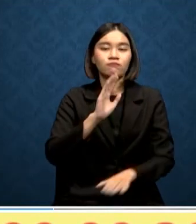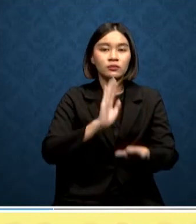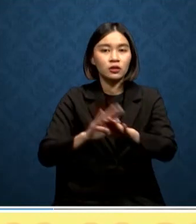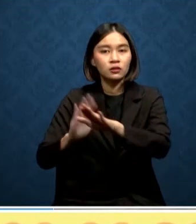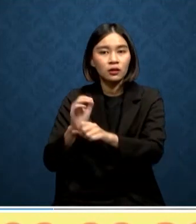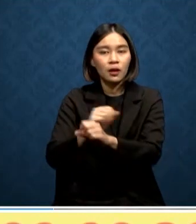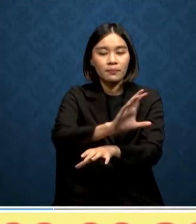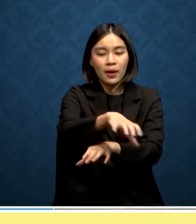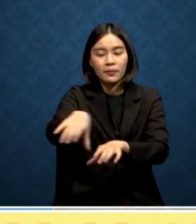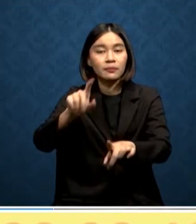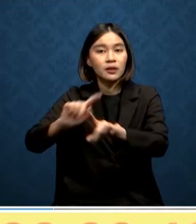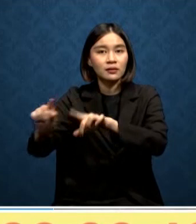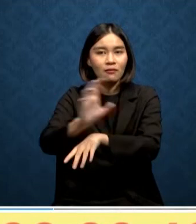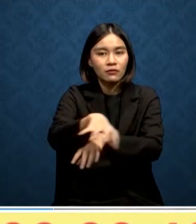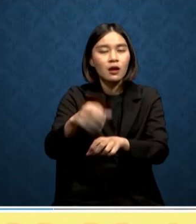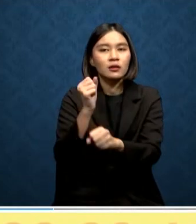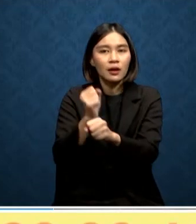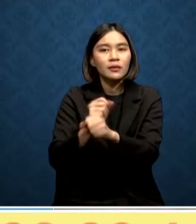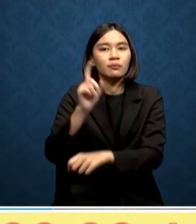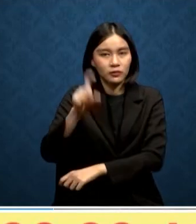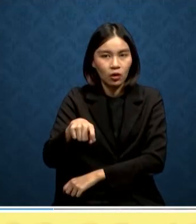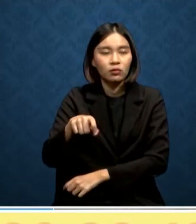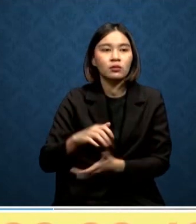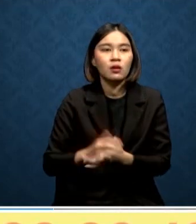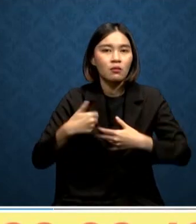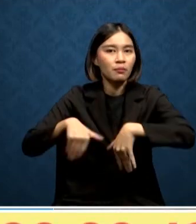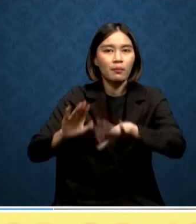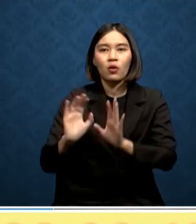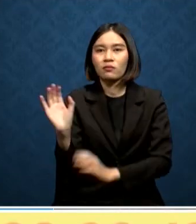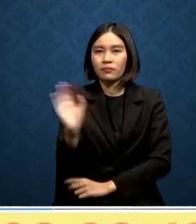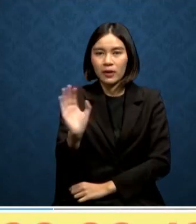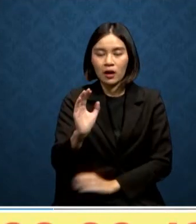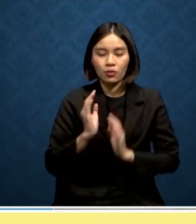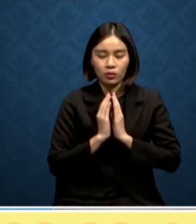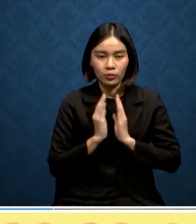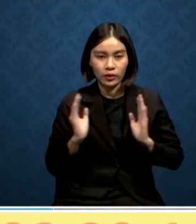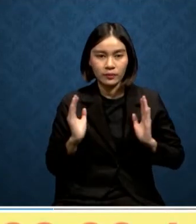หน่วยงานที่เกี่ยวข้องว่าดำเนินการได้แล้วนะครับอย่าปล่อยปละละเลยต่อไปครับขอบคุณครับ